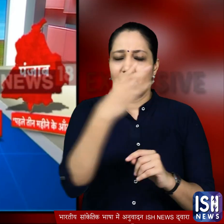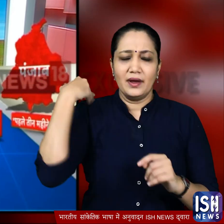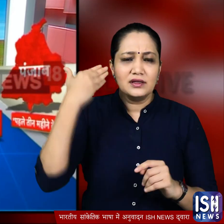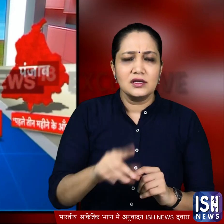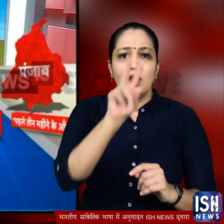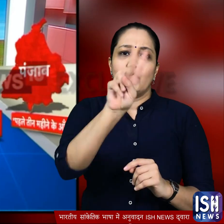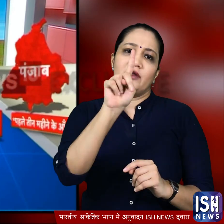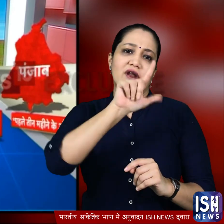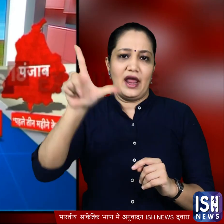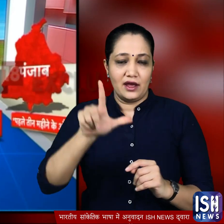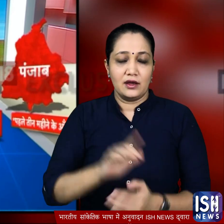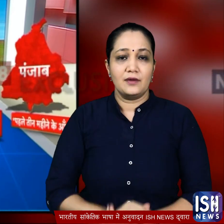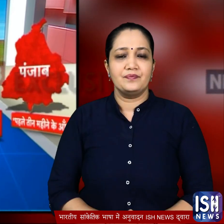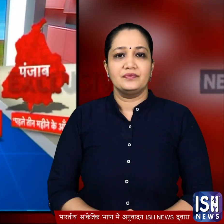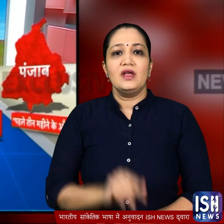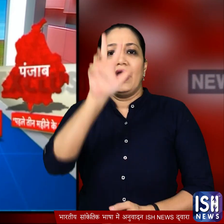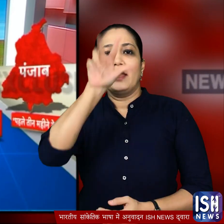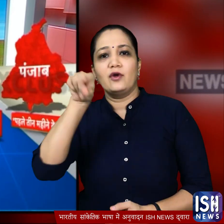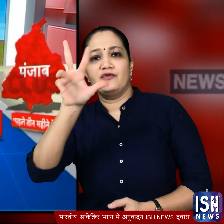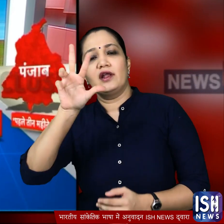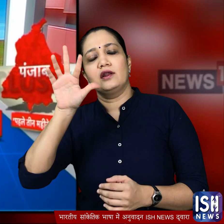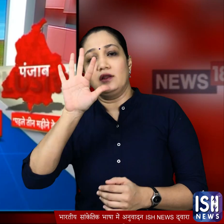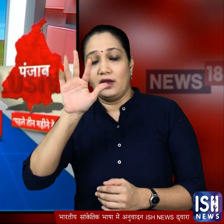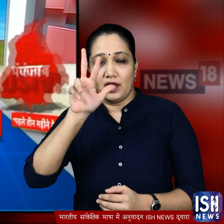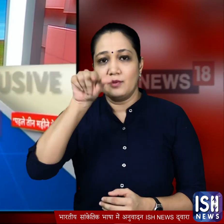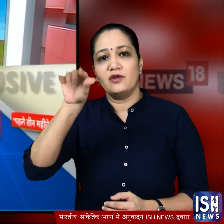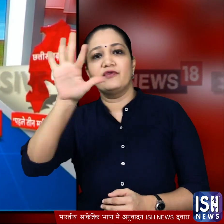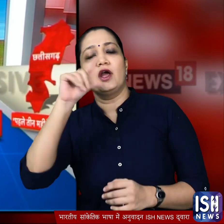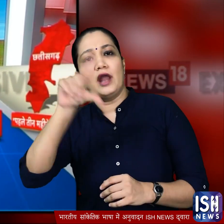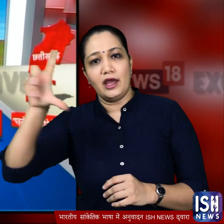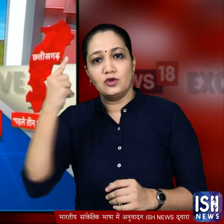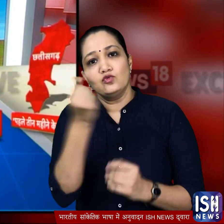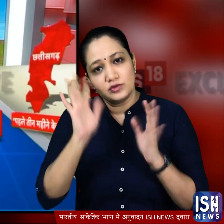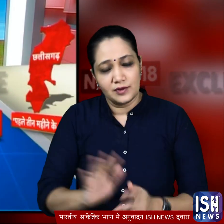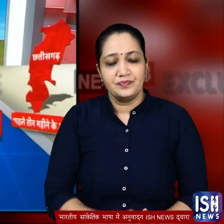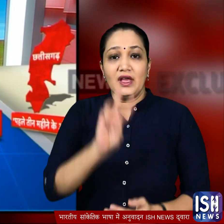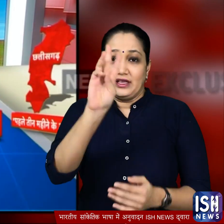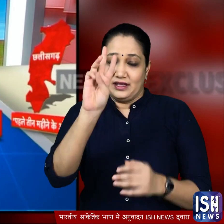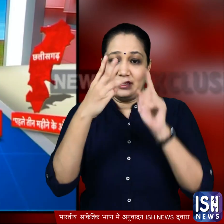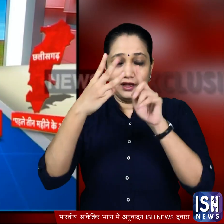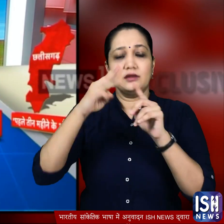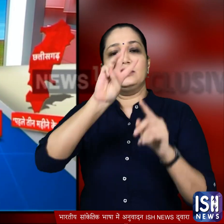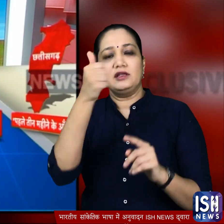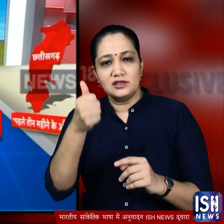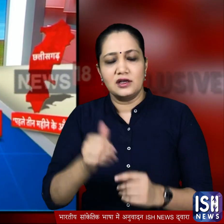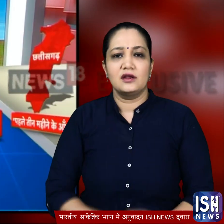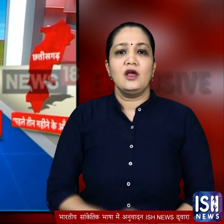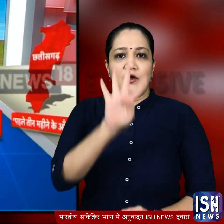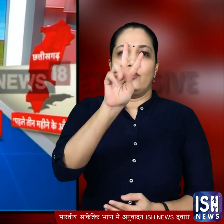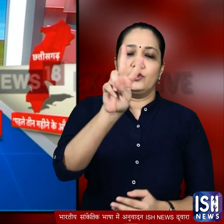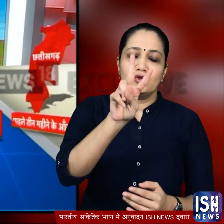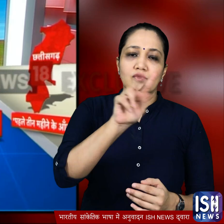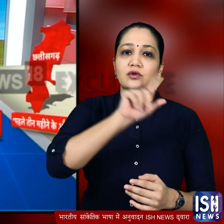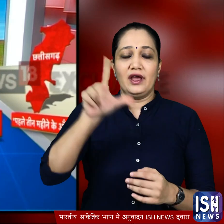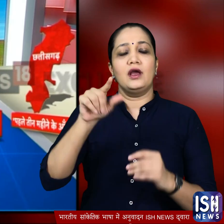महीनों में 21 लाख डोज दी गई, जिनमें केवल 8.5 लाख डोज का इस्तेमाल किया गया। तीसरा नंबर छत्तीसगढ़ का है, जहां 42 लाख डोज दी गई, लेकिन